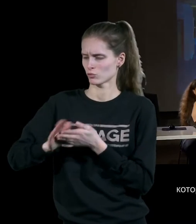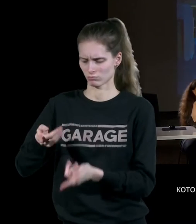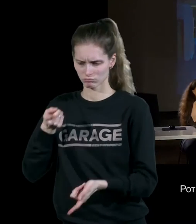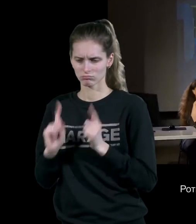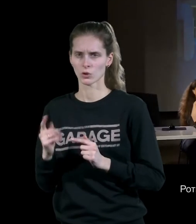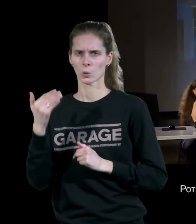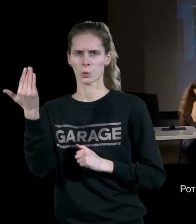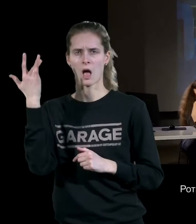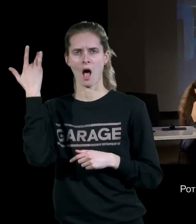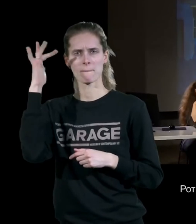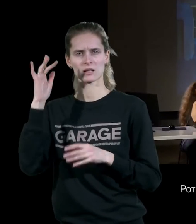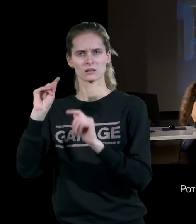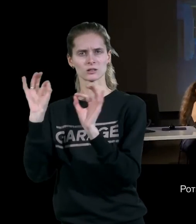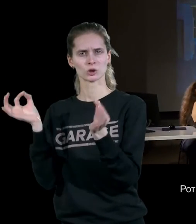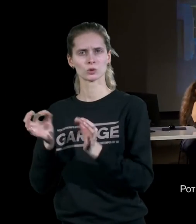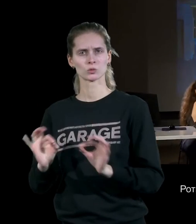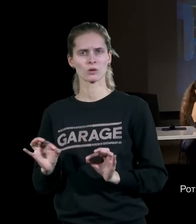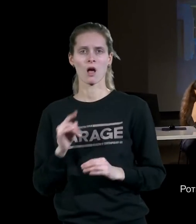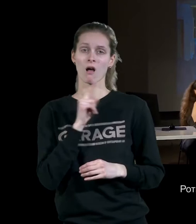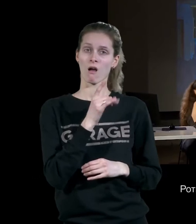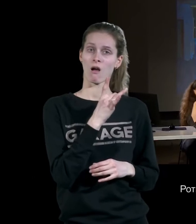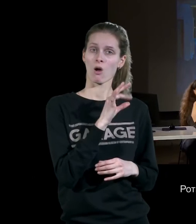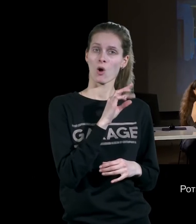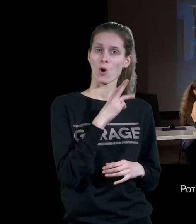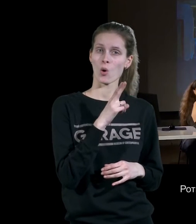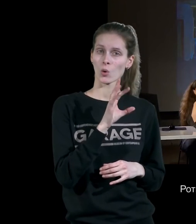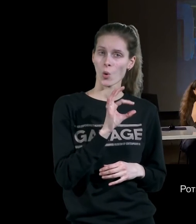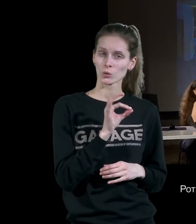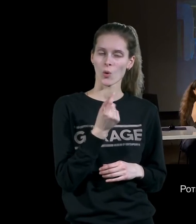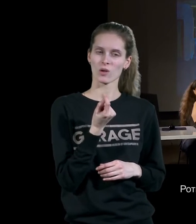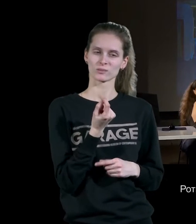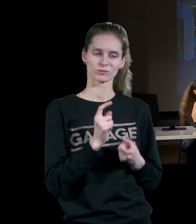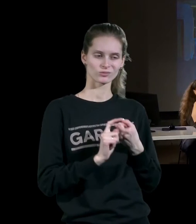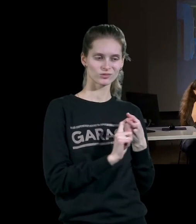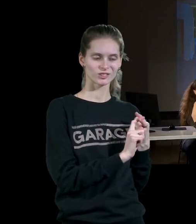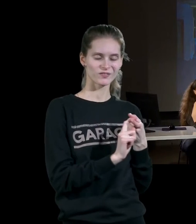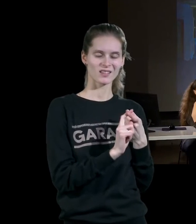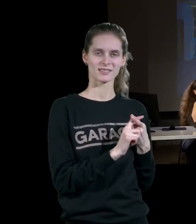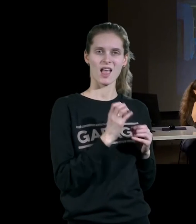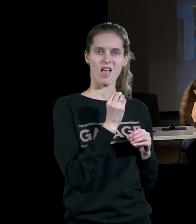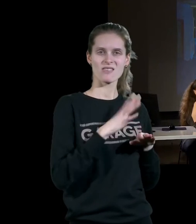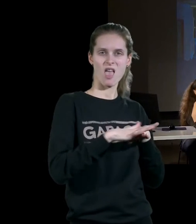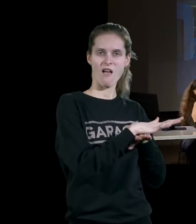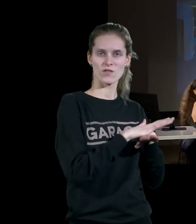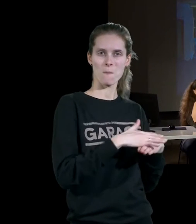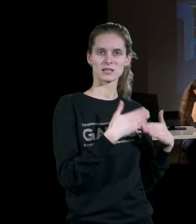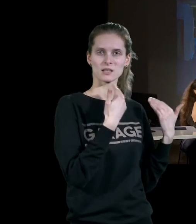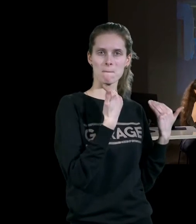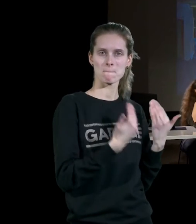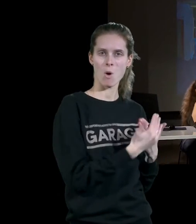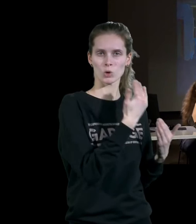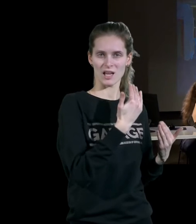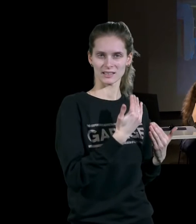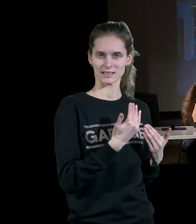Бентона, а Пол Ротко скорее следовал традиции европейского модернизма. Для него было очень важно на каком-то